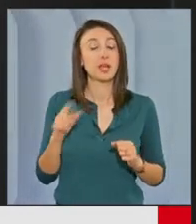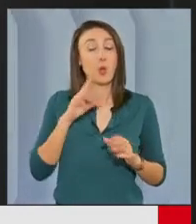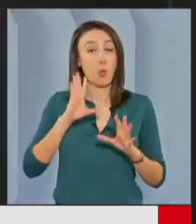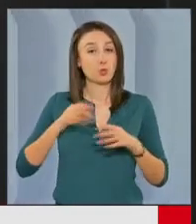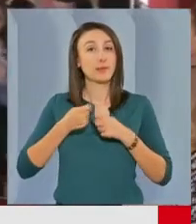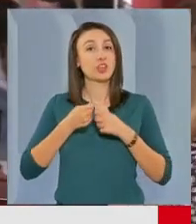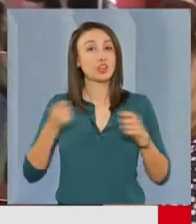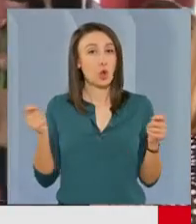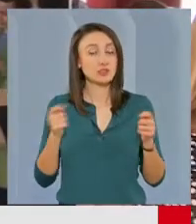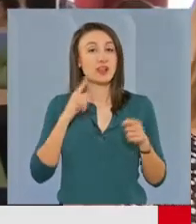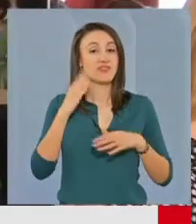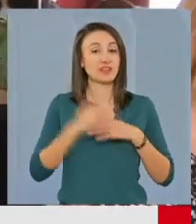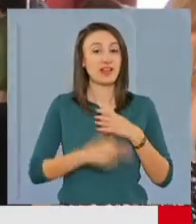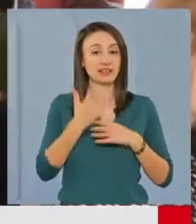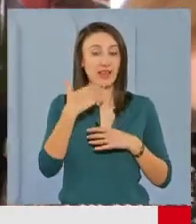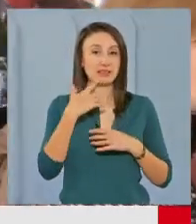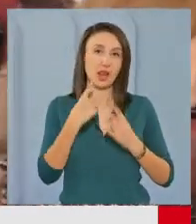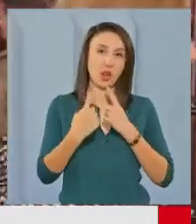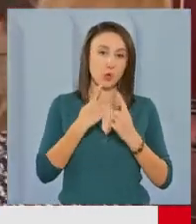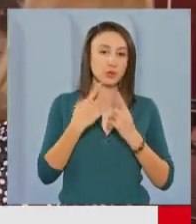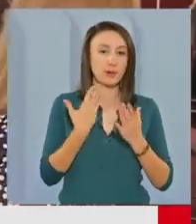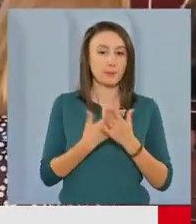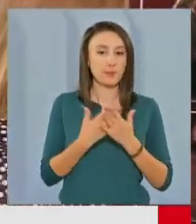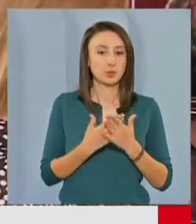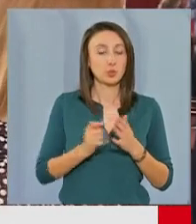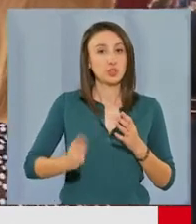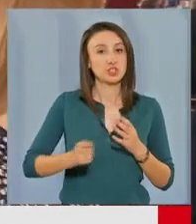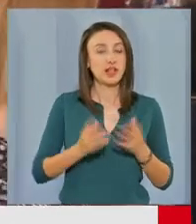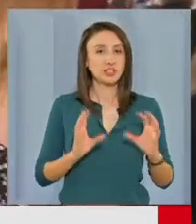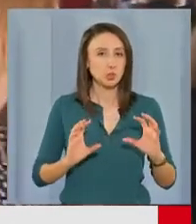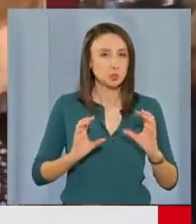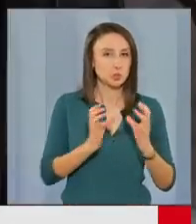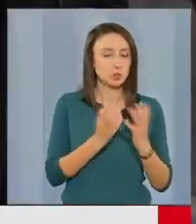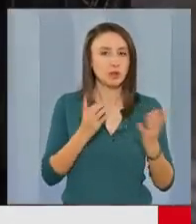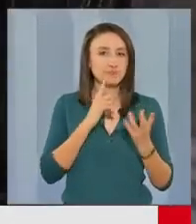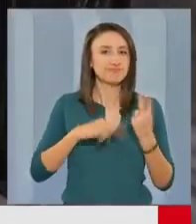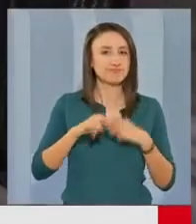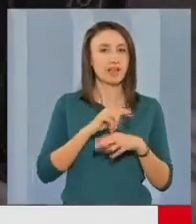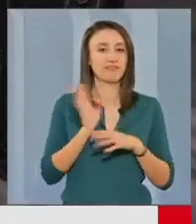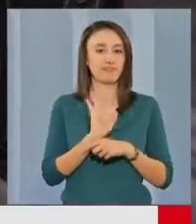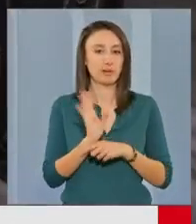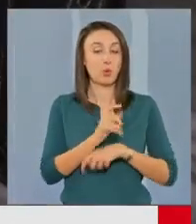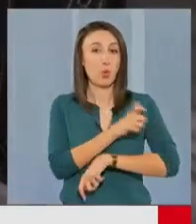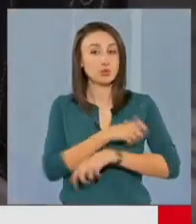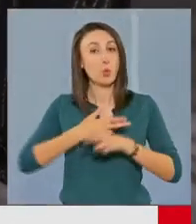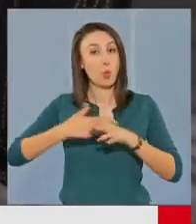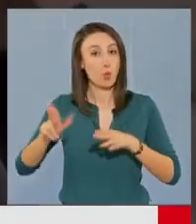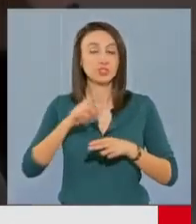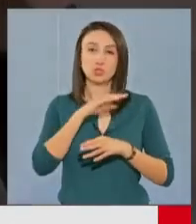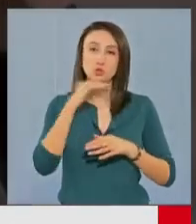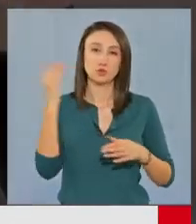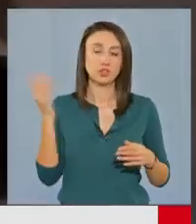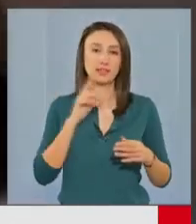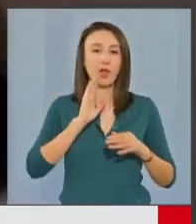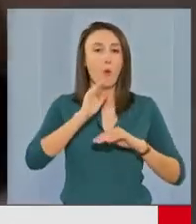că la finalul a 3 zile de negocieri pentru licitația în jurul căreia se învârte filmul, consilierul corect este suficient